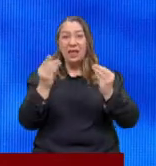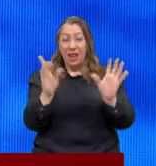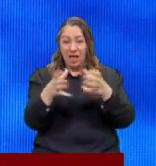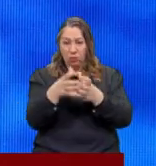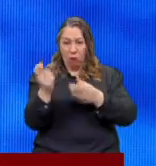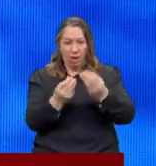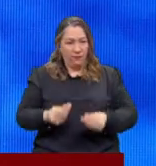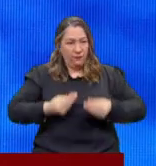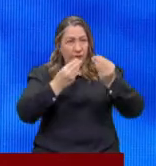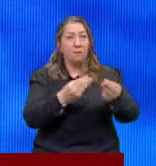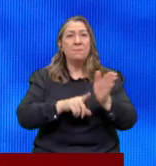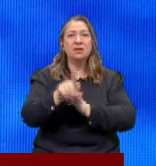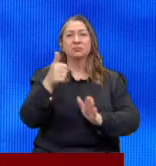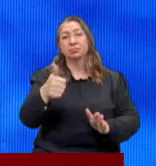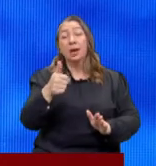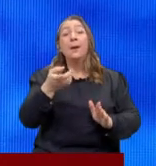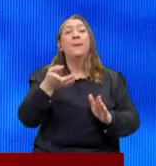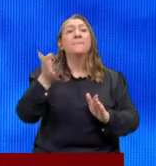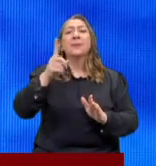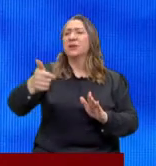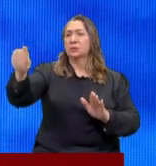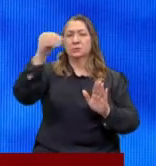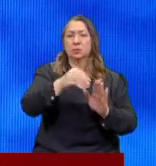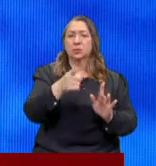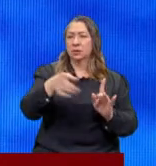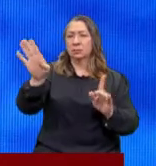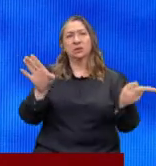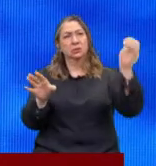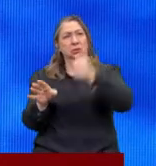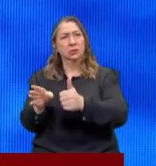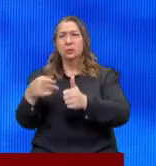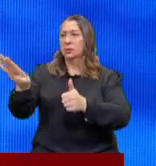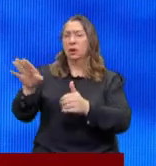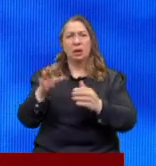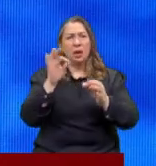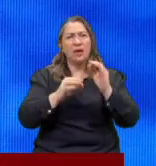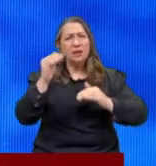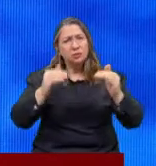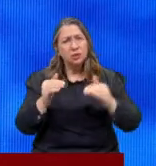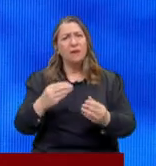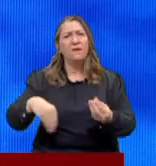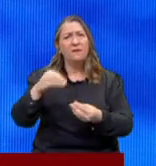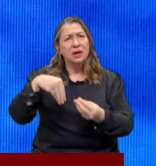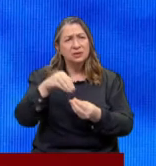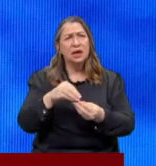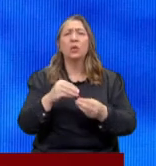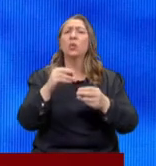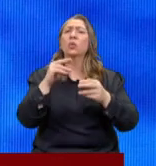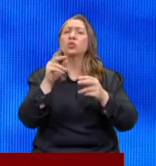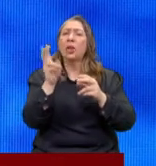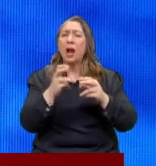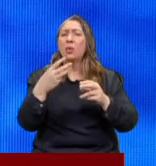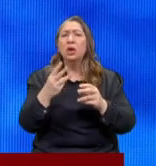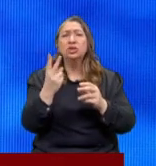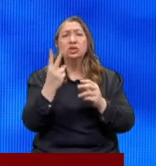ekibi görevlendirdiğinizde başarabilir. Bir başkanı getirin, öbürünü yollayın, ne oldu? Enflasyonu da, faizi de, kuru da